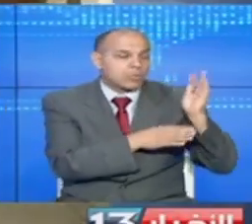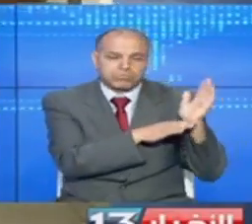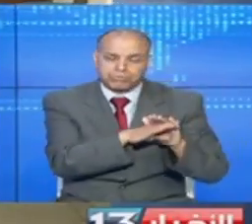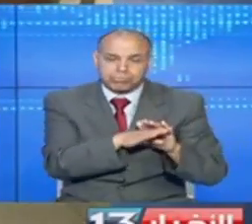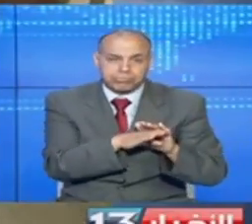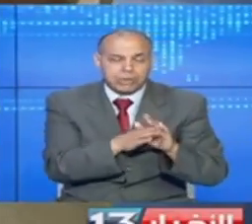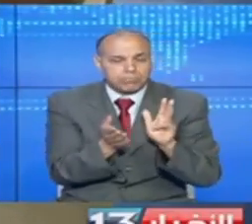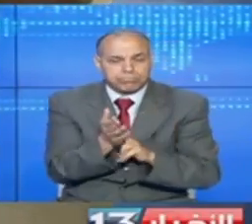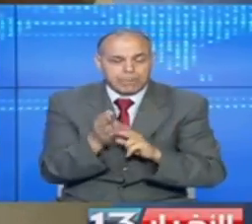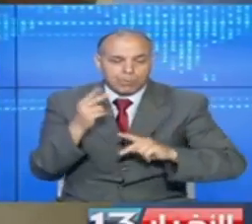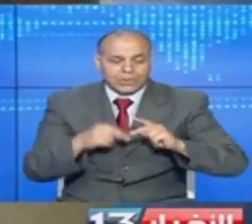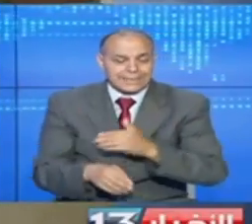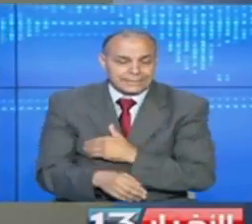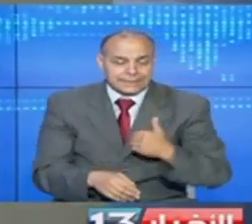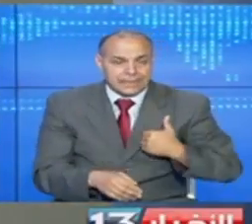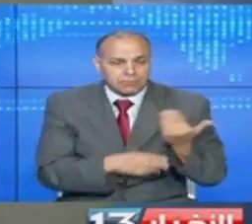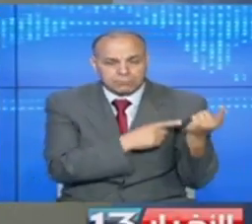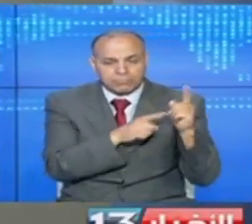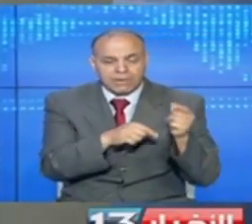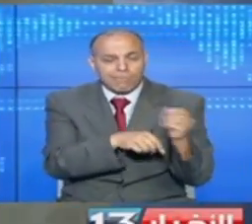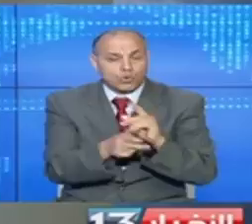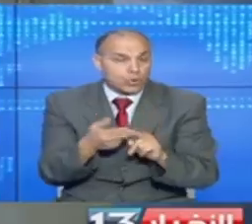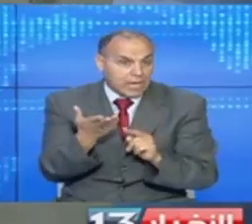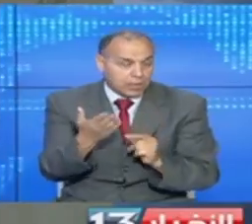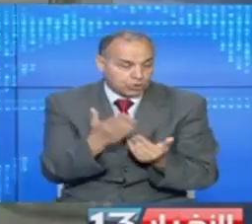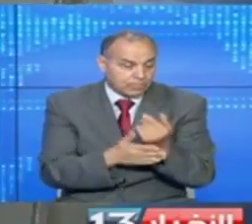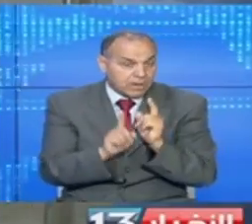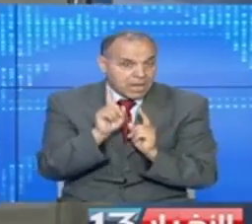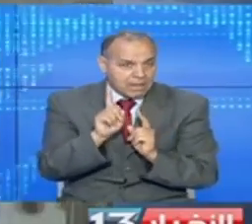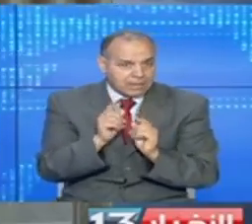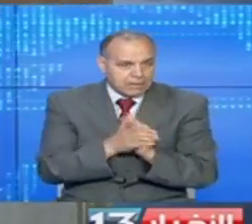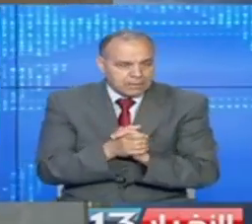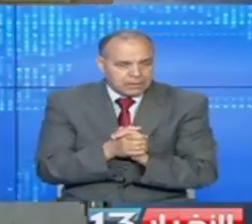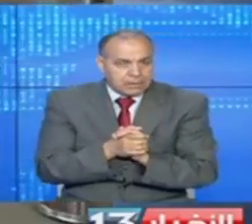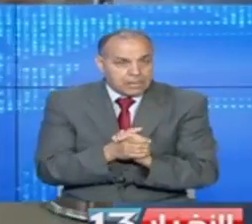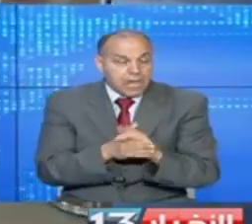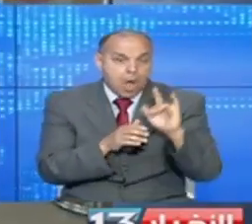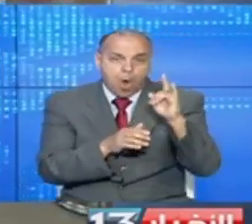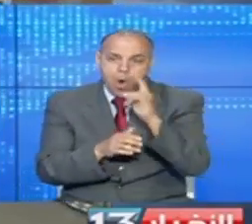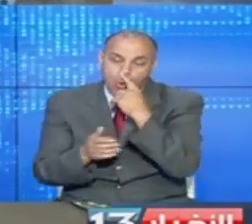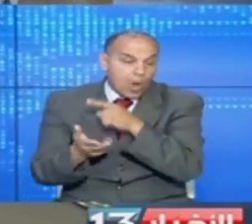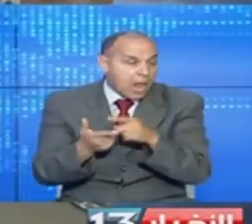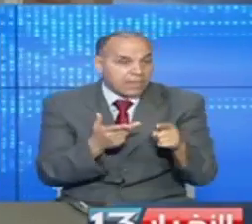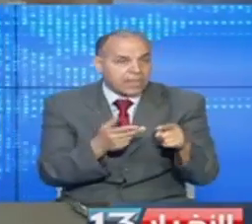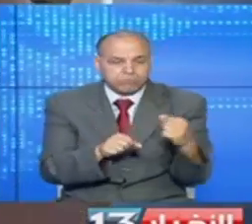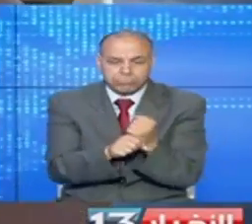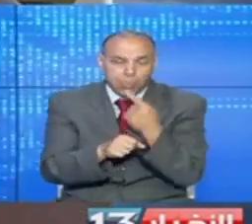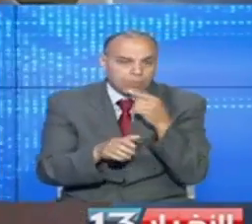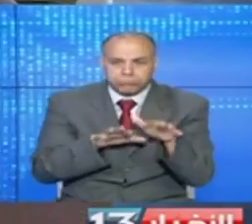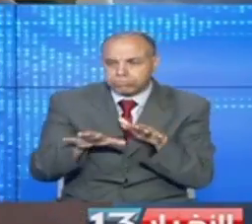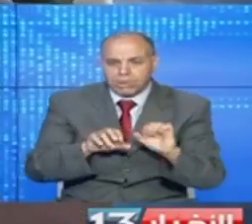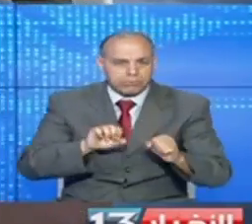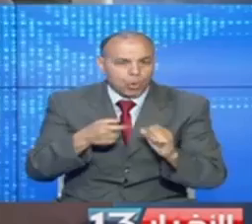السياحية على تفعيل البروتوكول الصحي للتوقي من فيروس كورونا المستجد. الوحدات السياحية عملت على اتخاذ